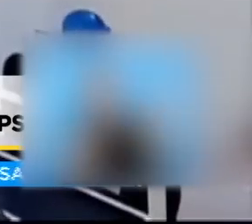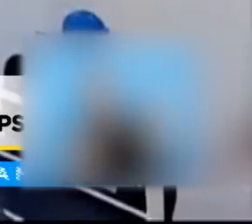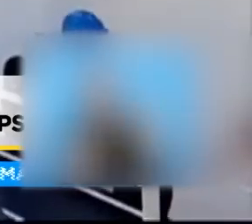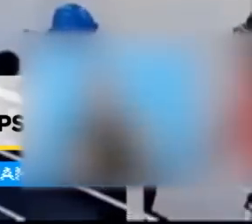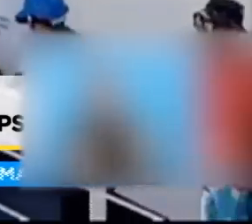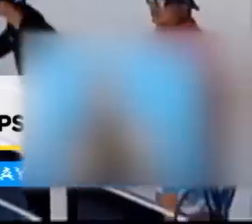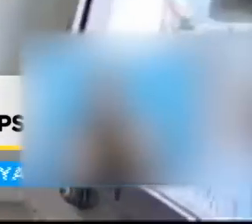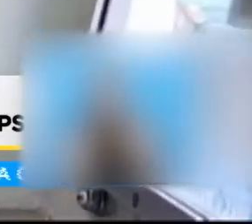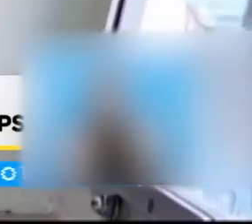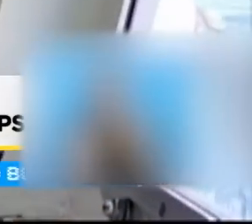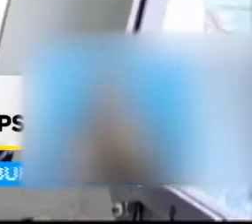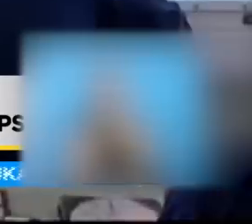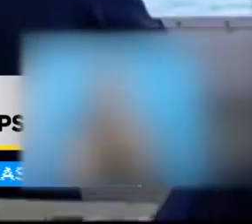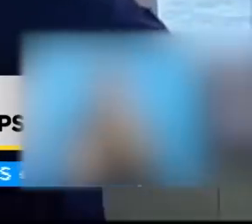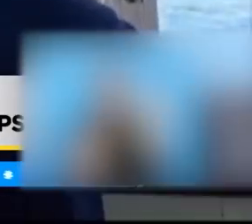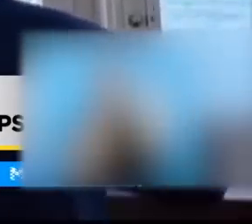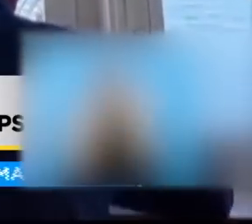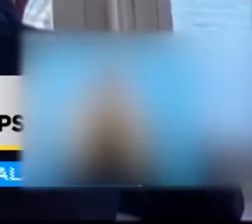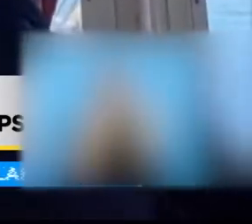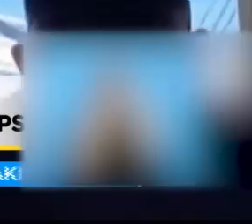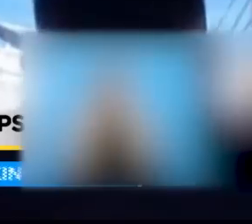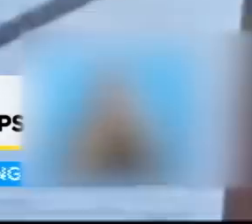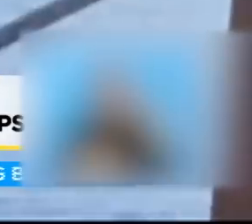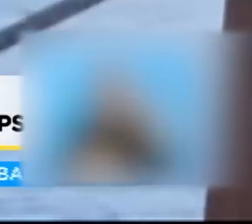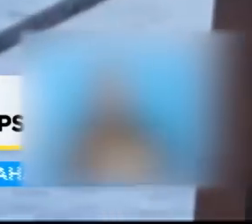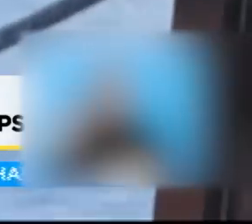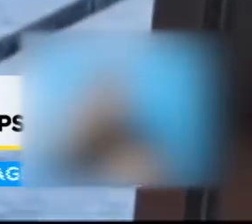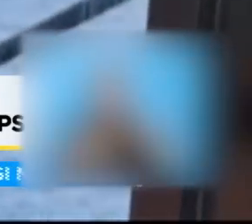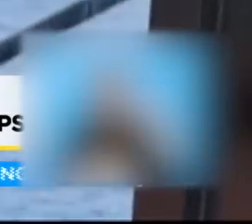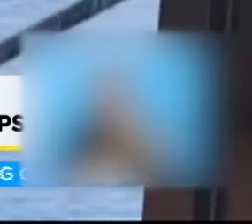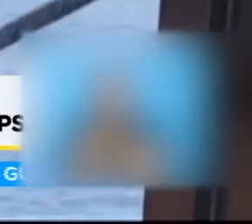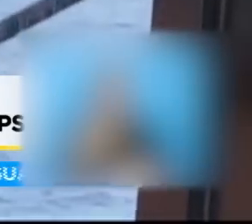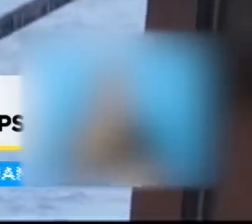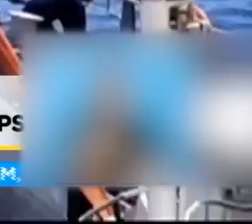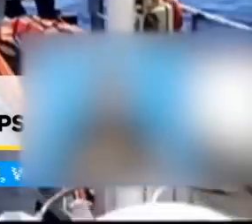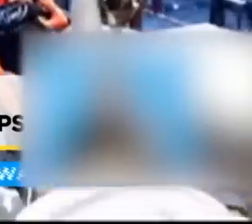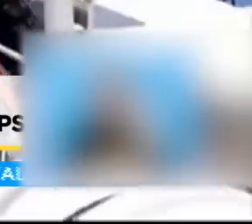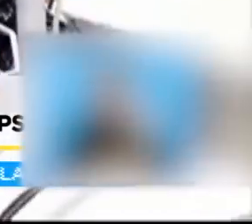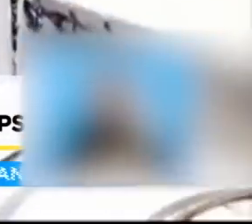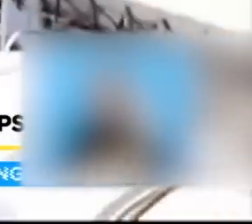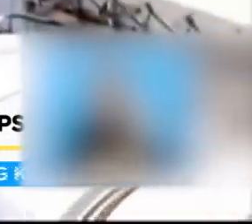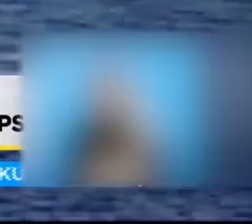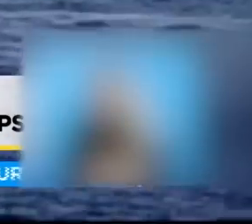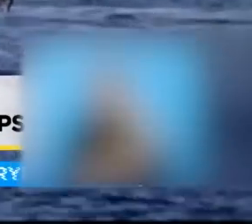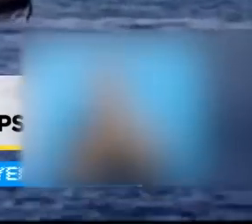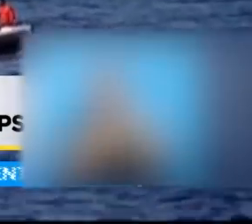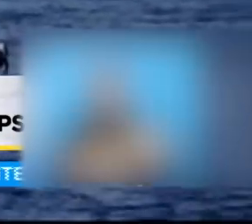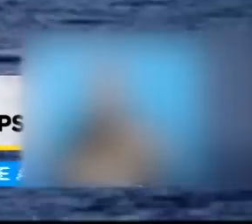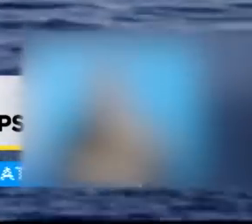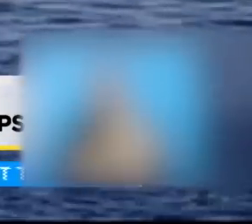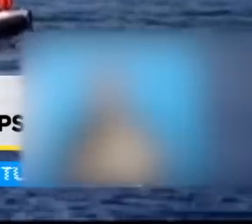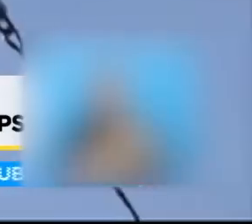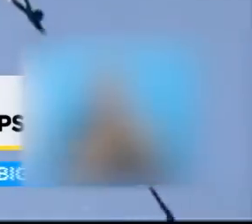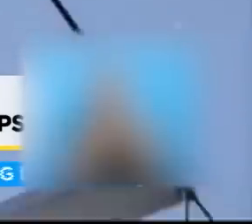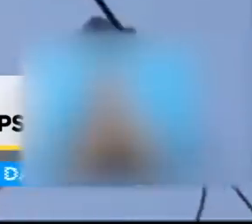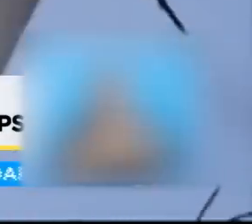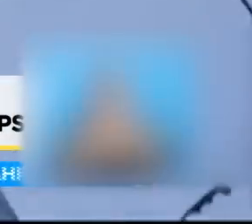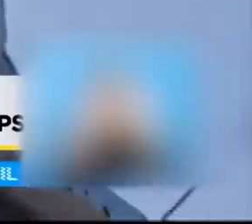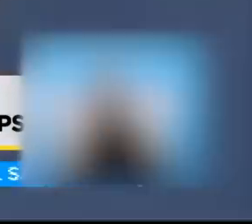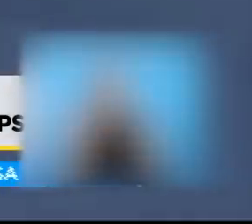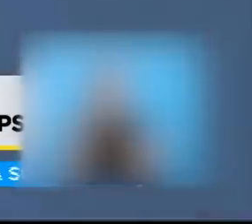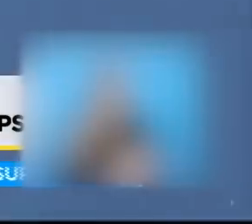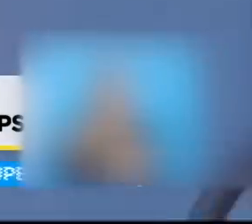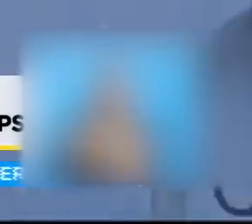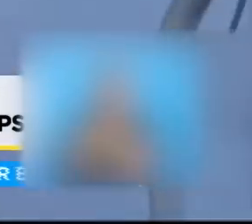pag-aalala ng ibang mga bansa na claimants nito. Ang sabi ni Secretary Anyo, kaya naman daw yan nilalagyan ay para maging malinaw yung ating